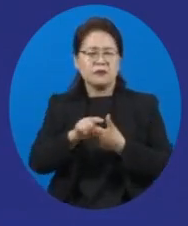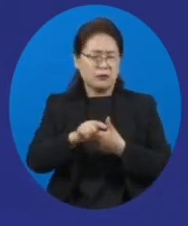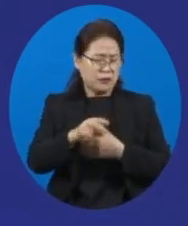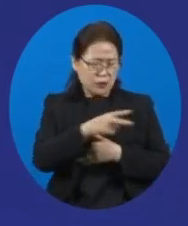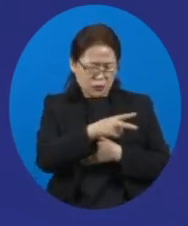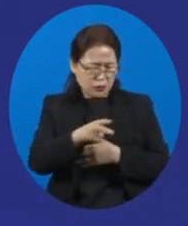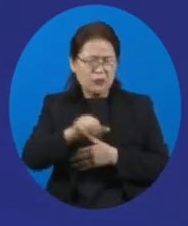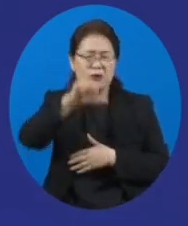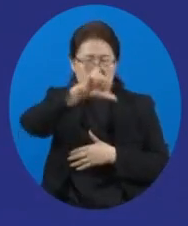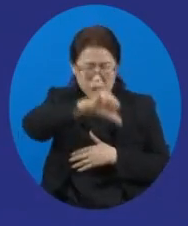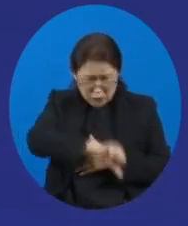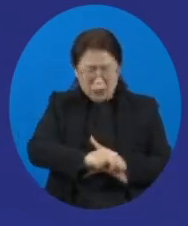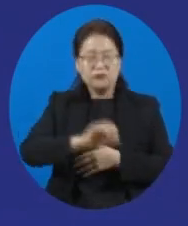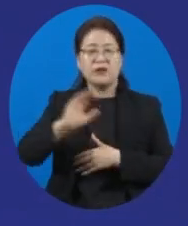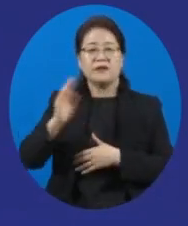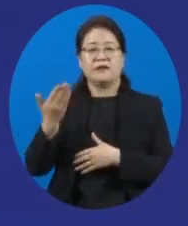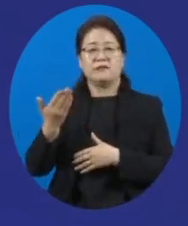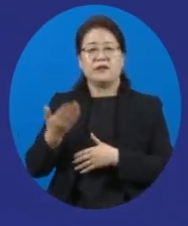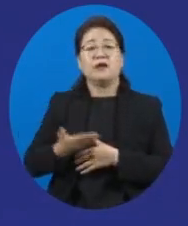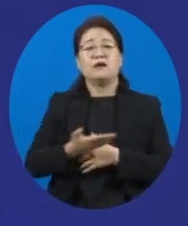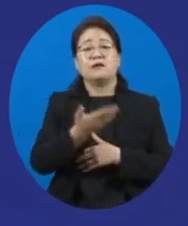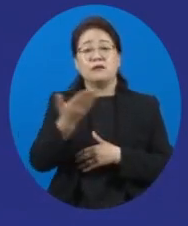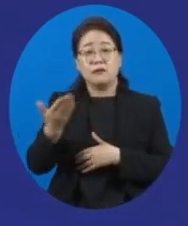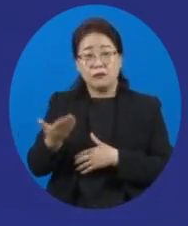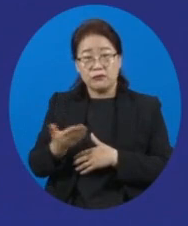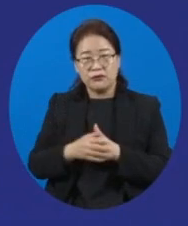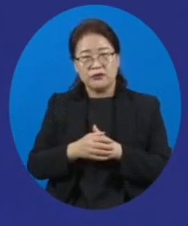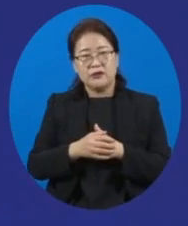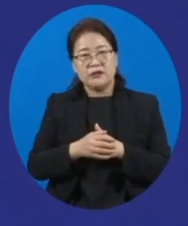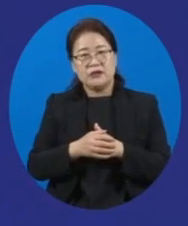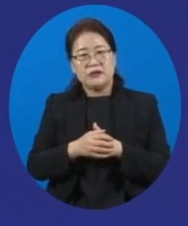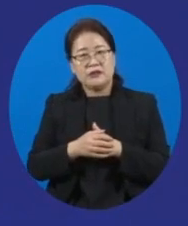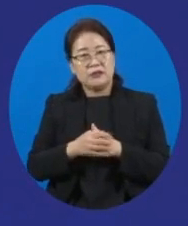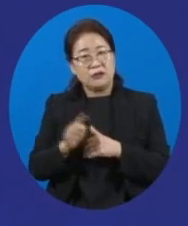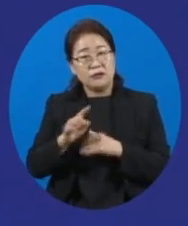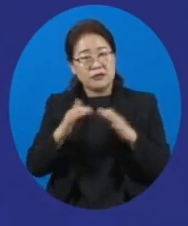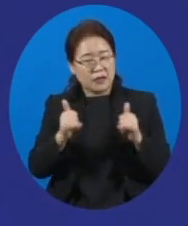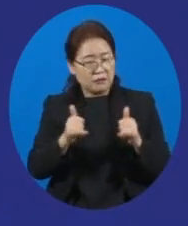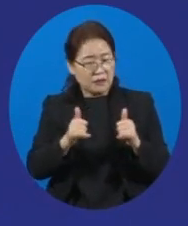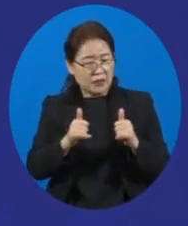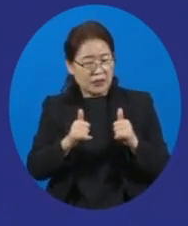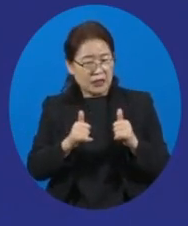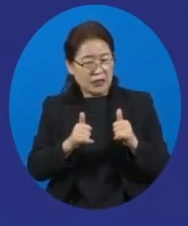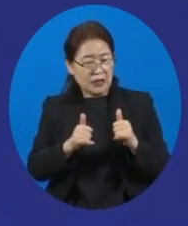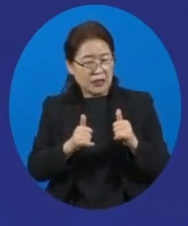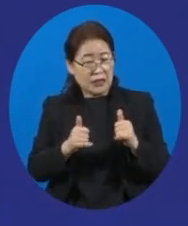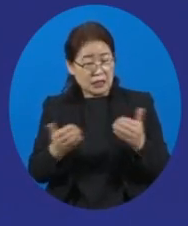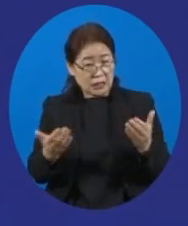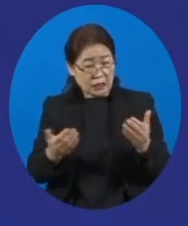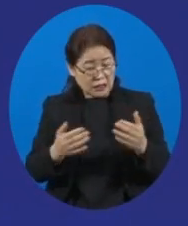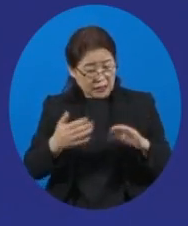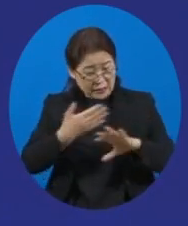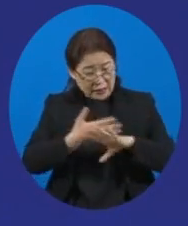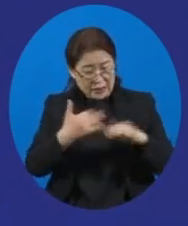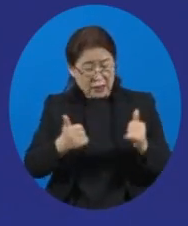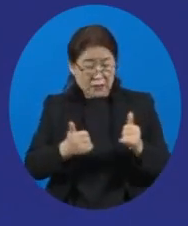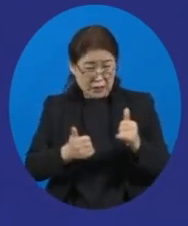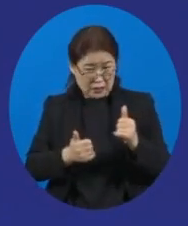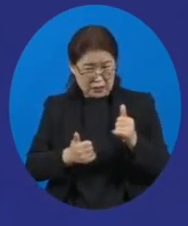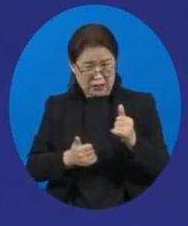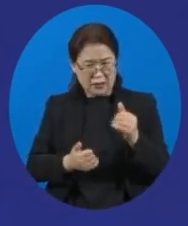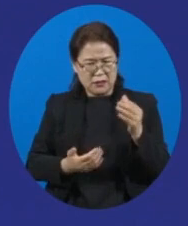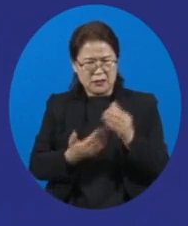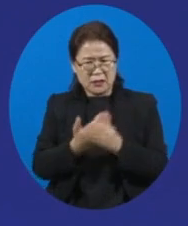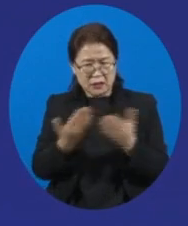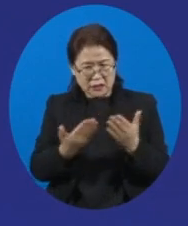저주라는 거예요. 그러므로 함부로 어떤 사람에게 일어난 일들을 가지고 평가를 하면